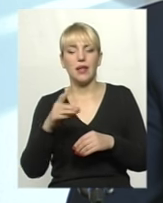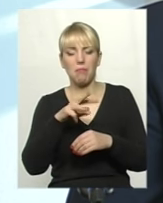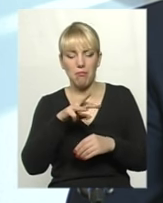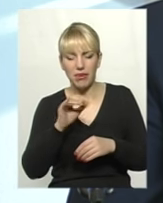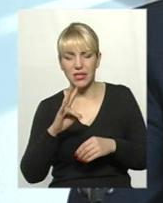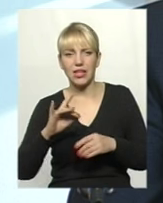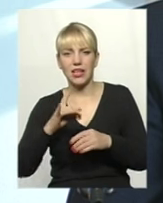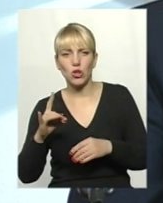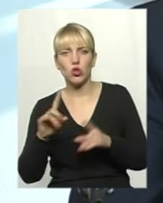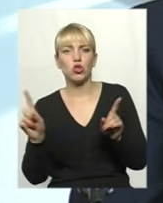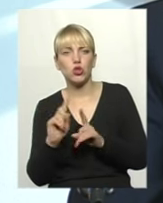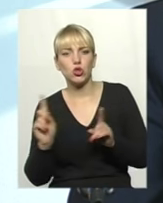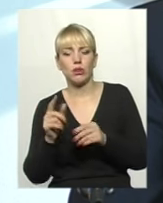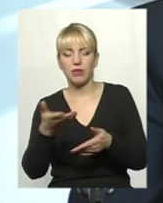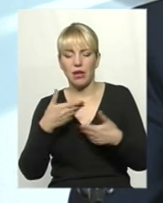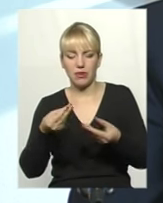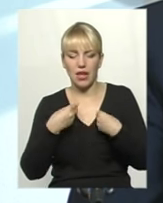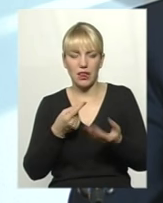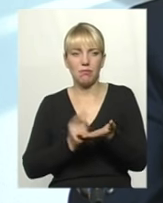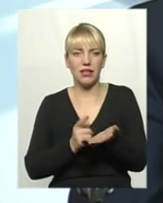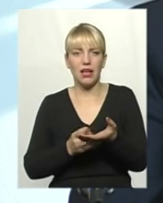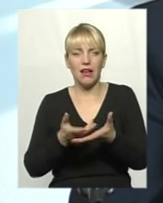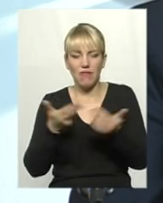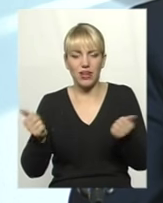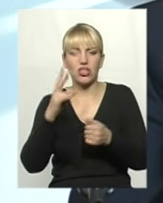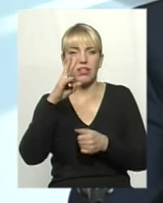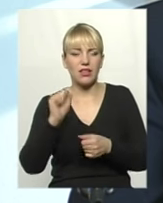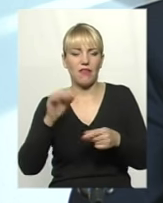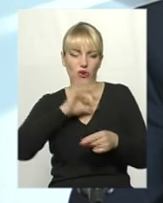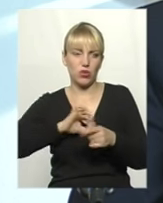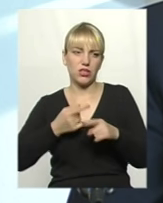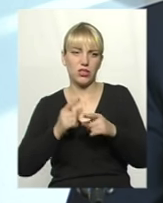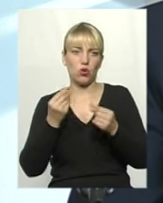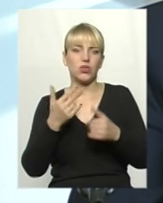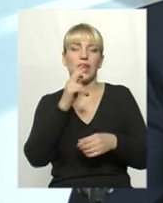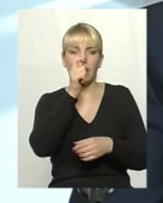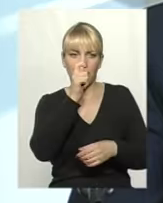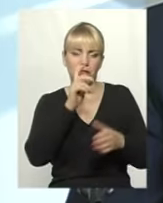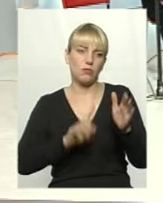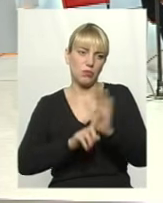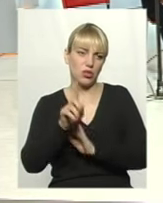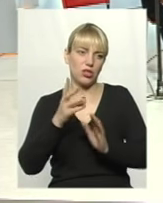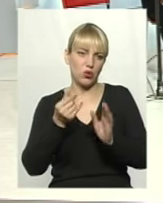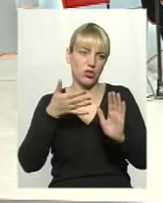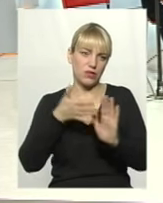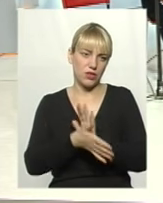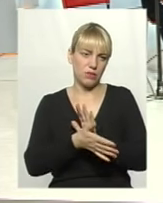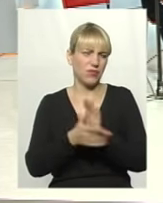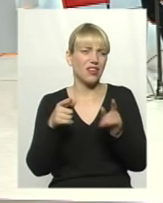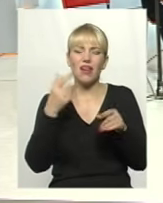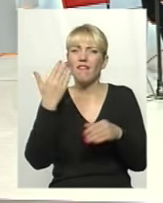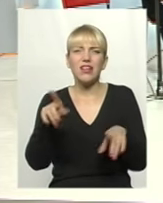дали підтвердження на використання цих коштів. Кошти вже були в нас з квітня місяця, вже почали поступати на рахунок. Такими